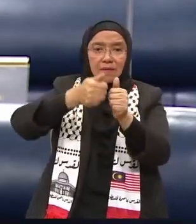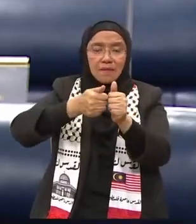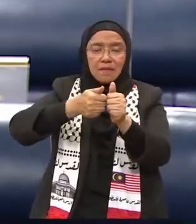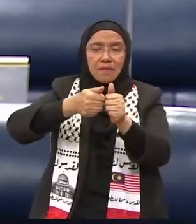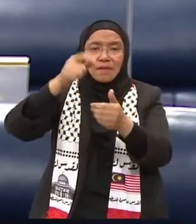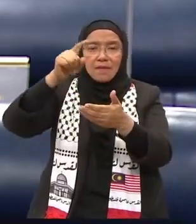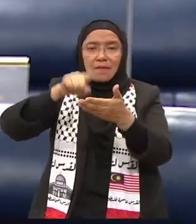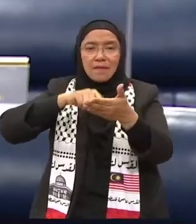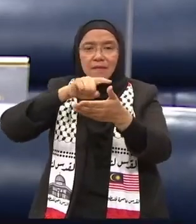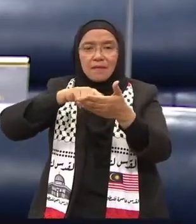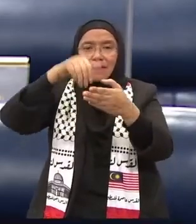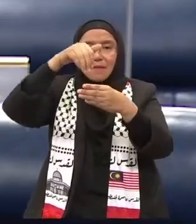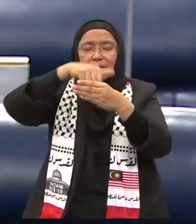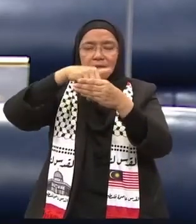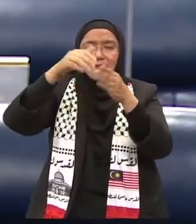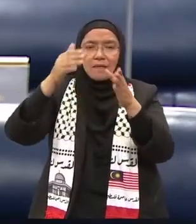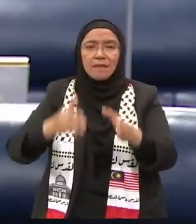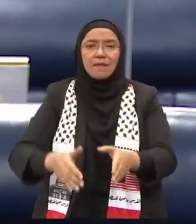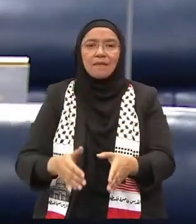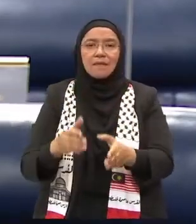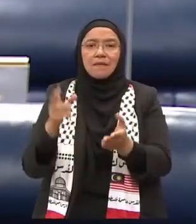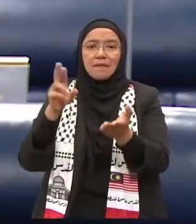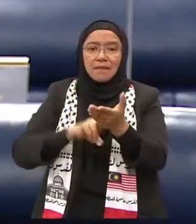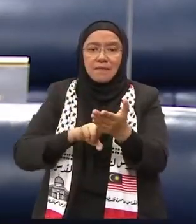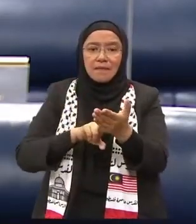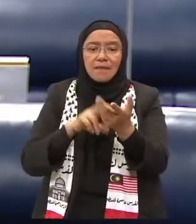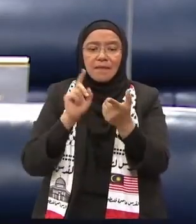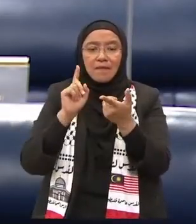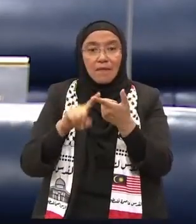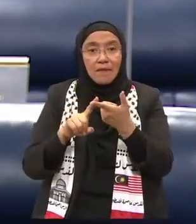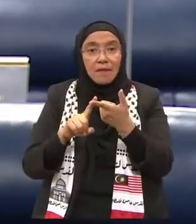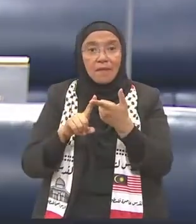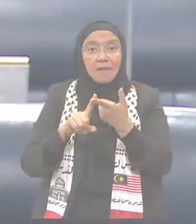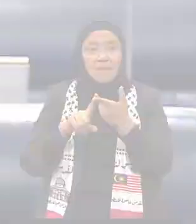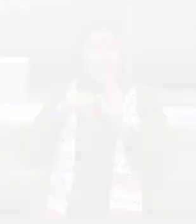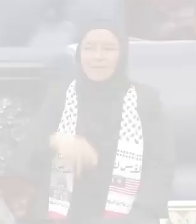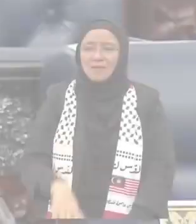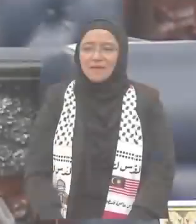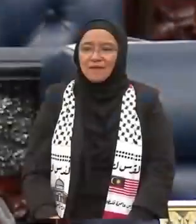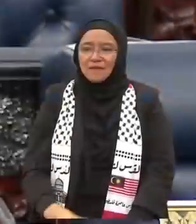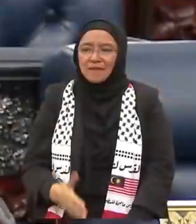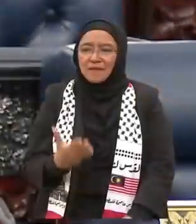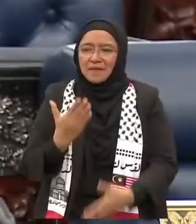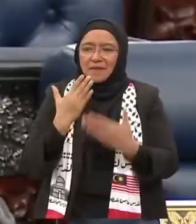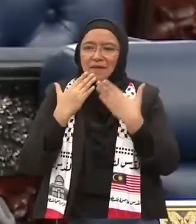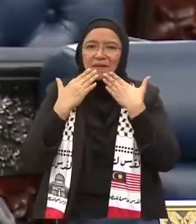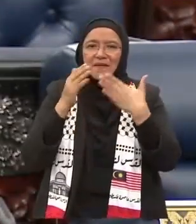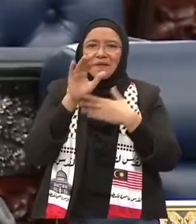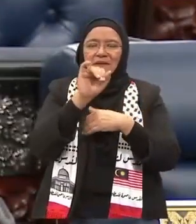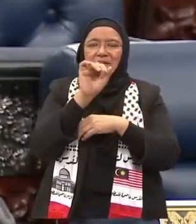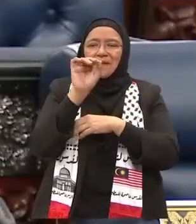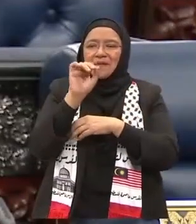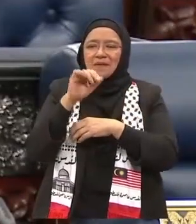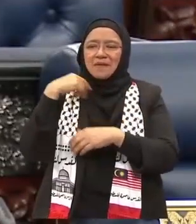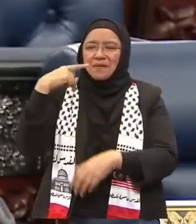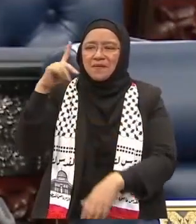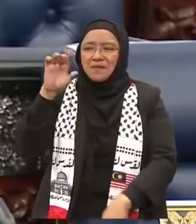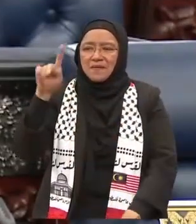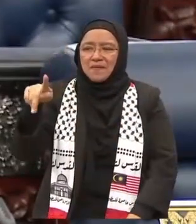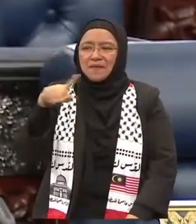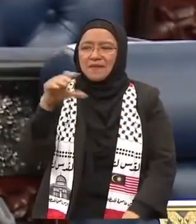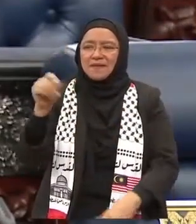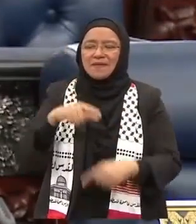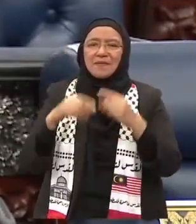serta penurunan had umur pengundi kepada 18 tahun Saya berkenan tentang asas